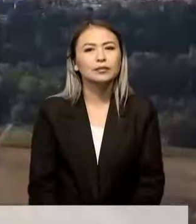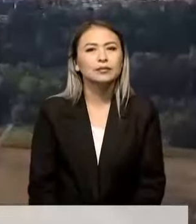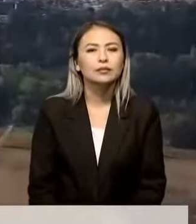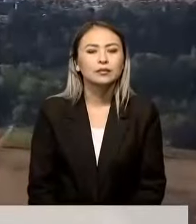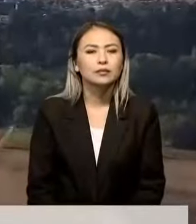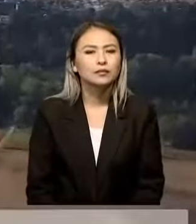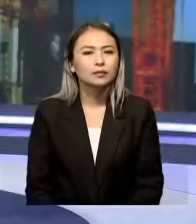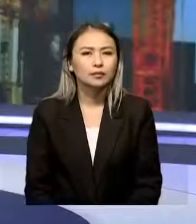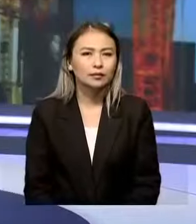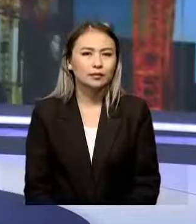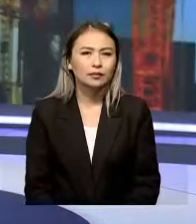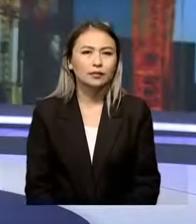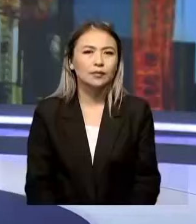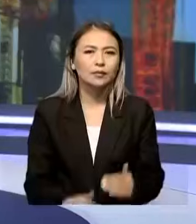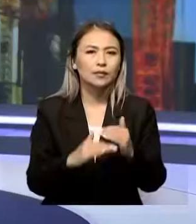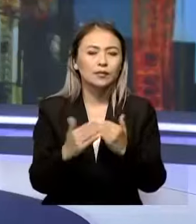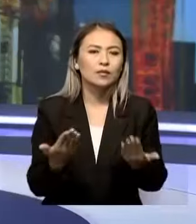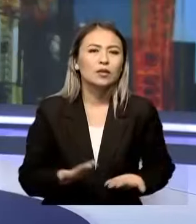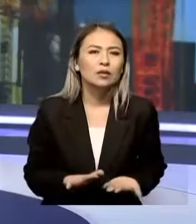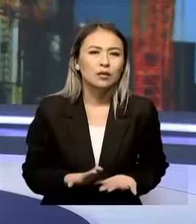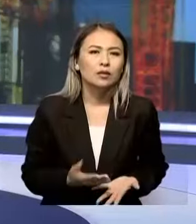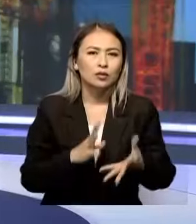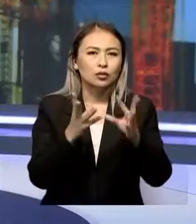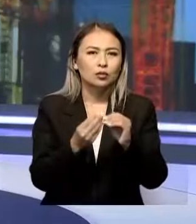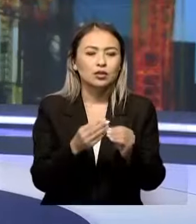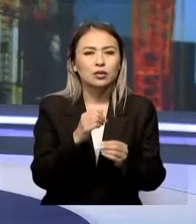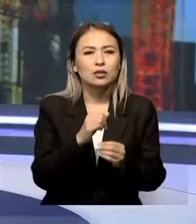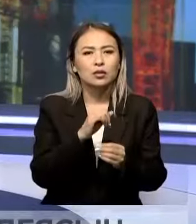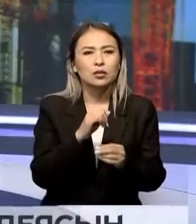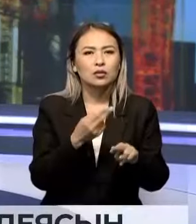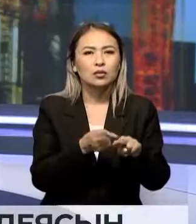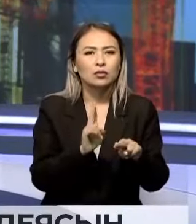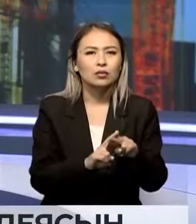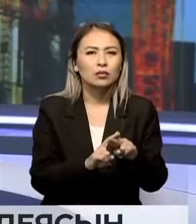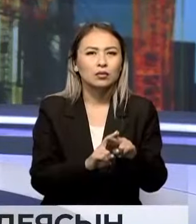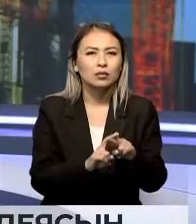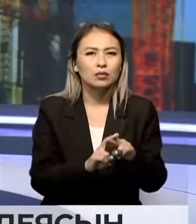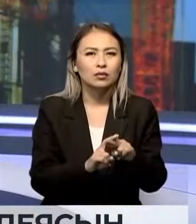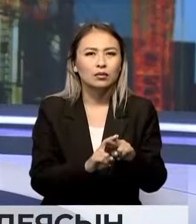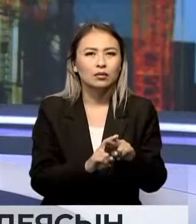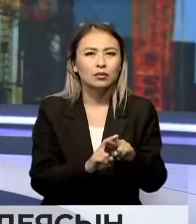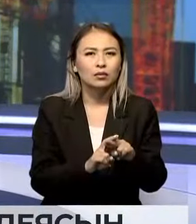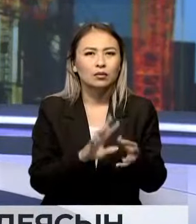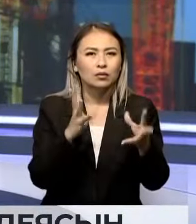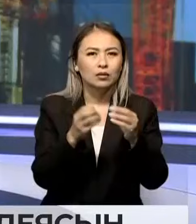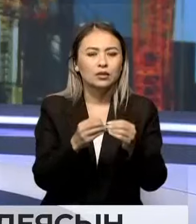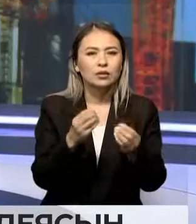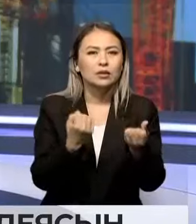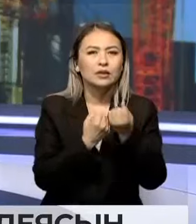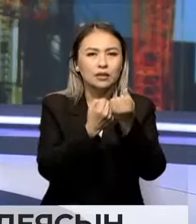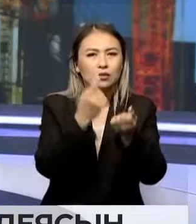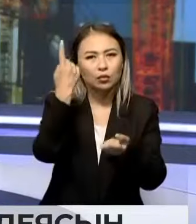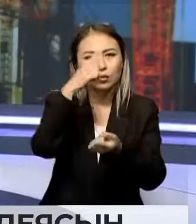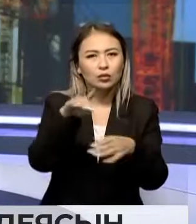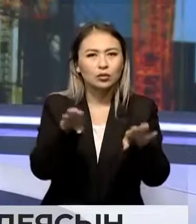кезет. Атом электр станциясы демекші, ел тұрғындарының бір шамасы осы құрылысты қолдап отыр. Яғни